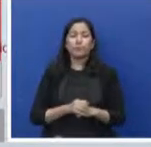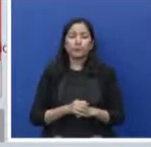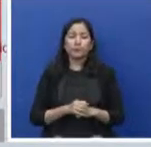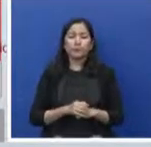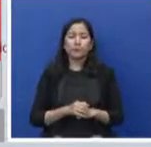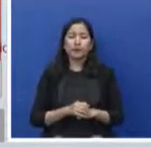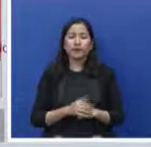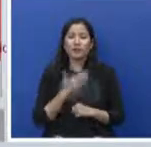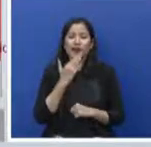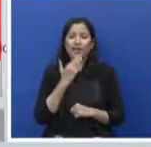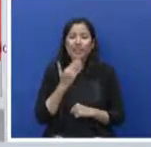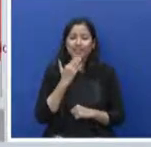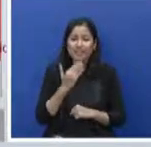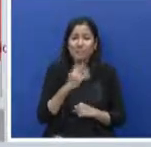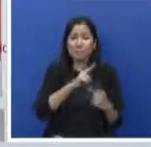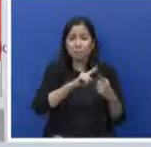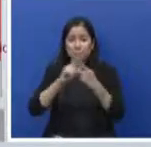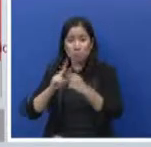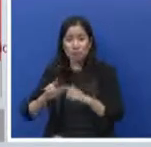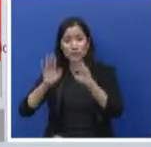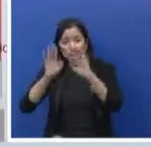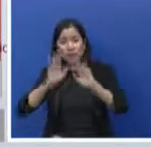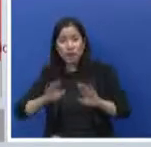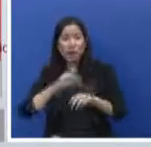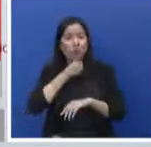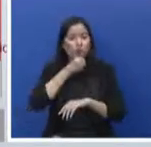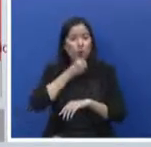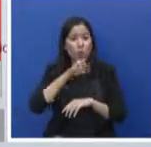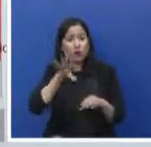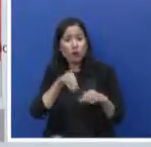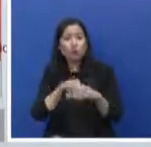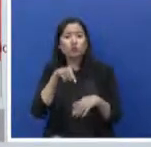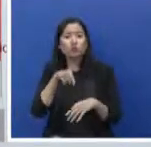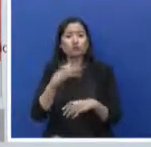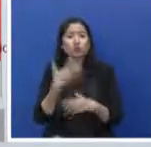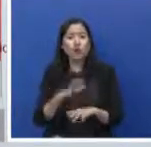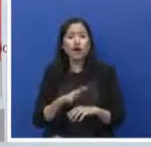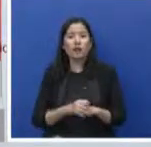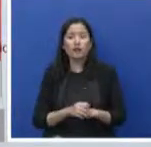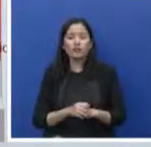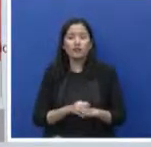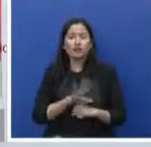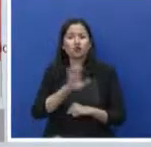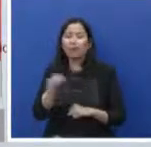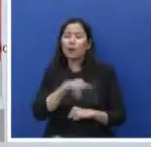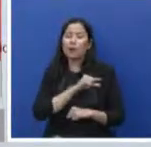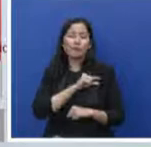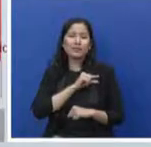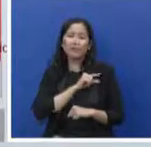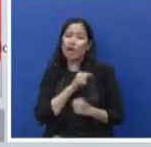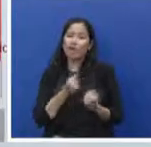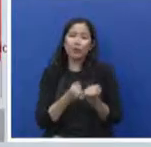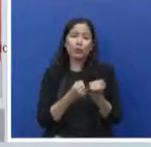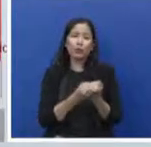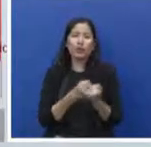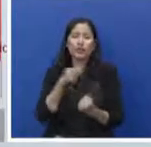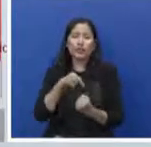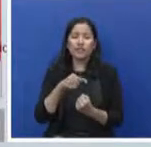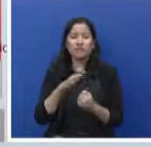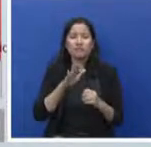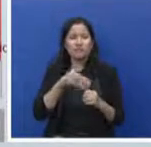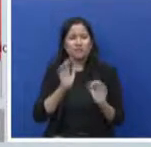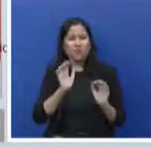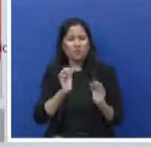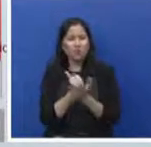hari ini. Dan terima kasih juga untuk rekan-rekan media, wartawan yang sudah bergabung dalam forum ini dan juga seluruh peserta yang sudah mendukung kelancaran acara ini. Masih